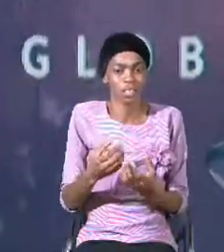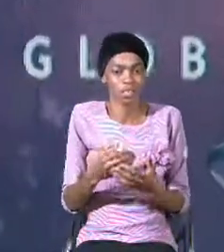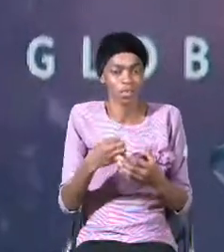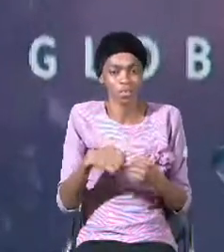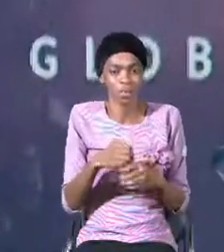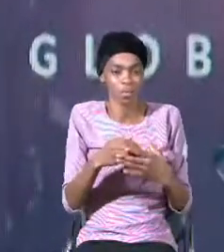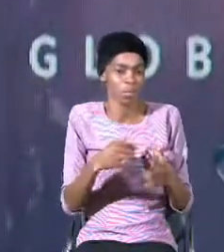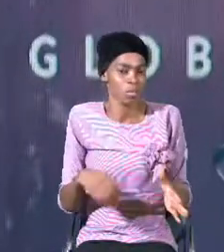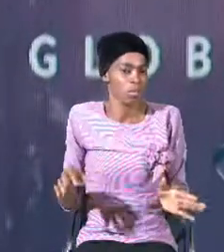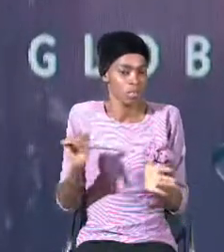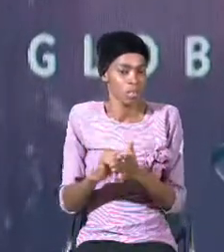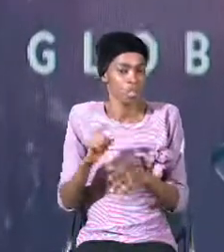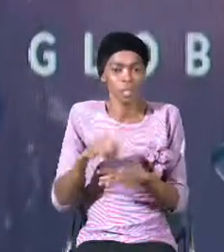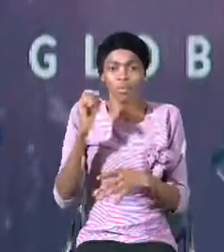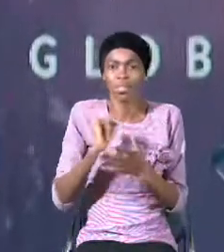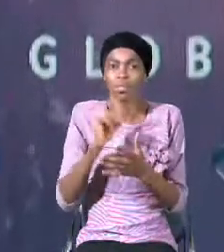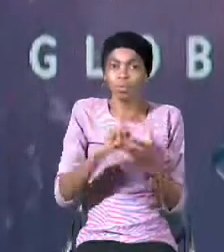cette période. Tout ce que